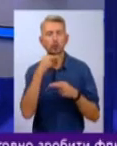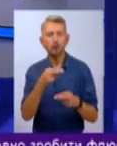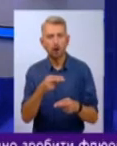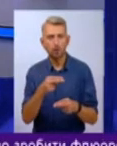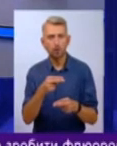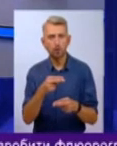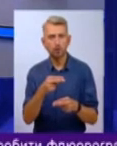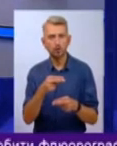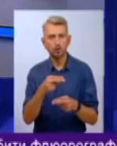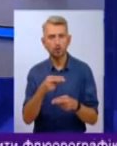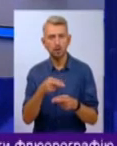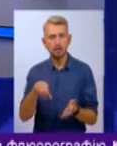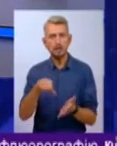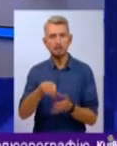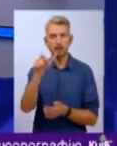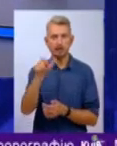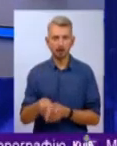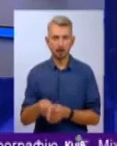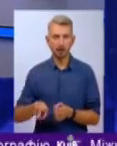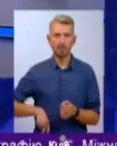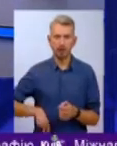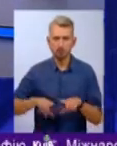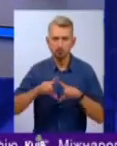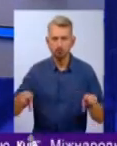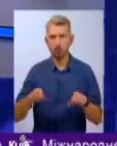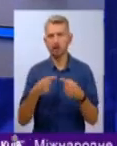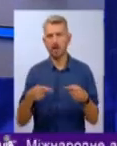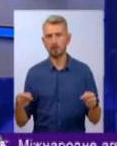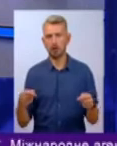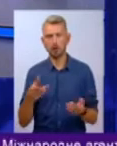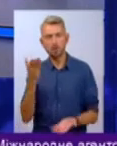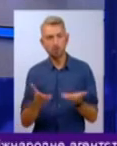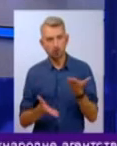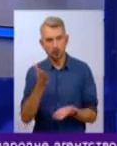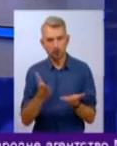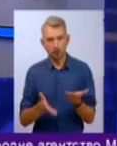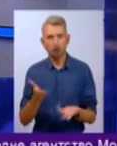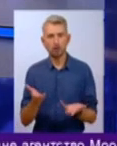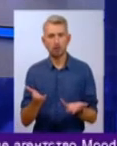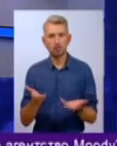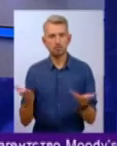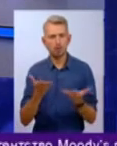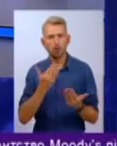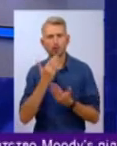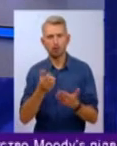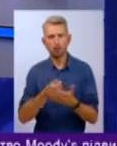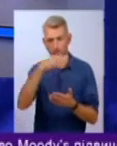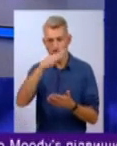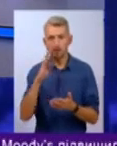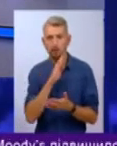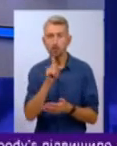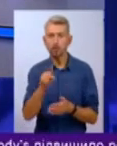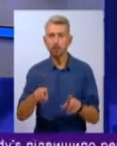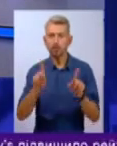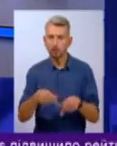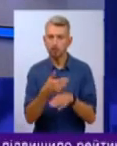як представника директора школи і так далі. Можливо, є якось звернутися до батьків, щоб вони теж